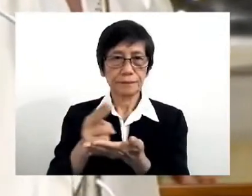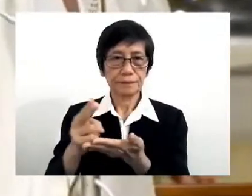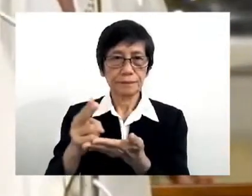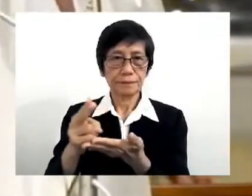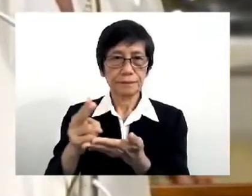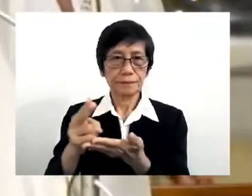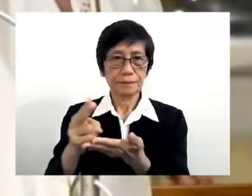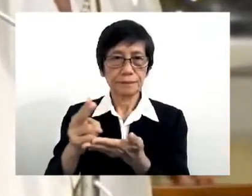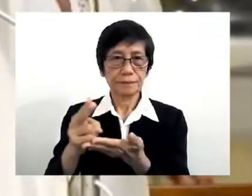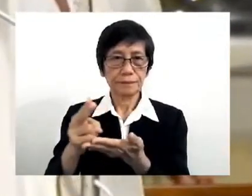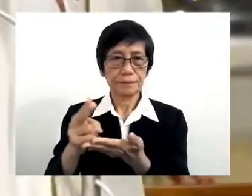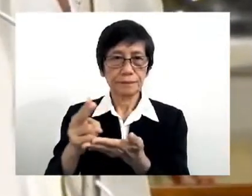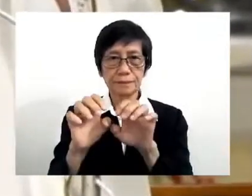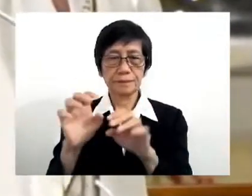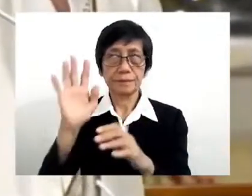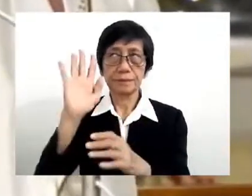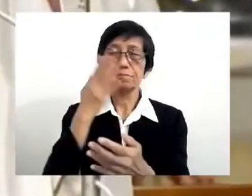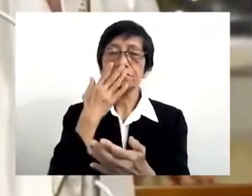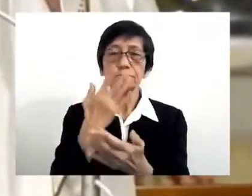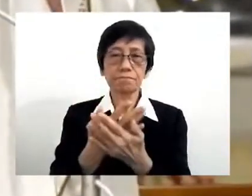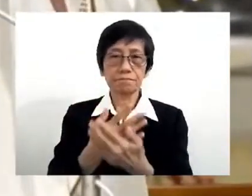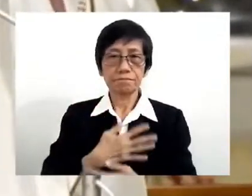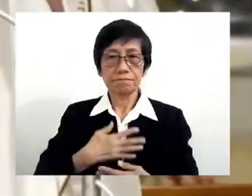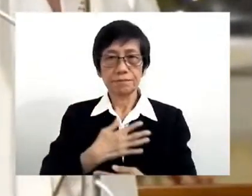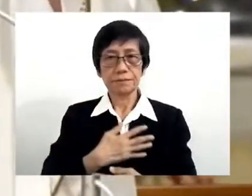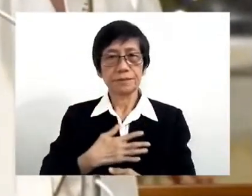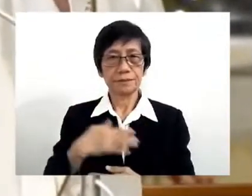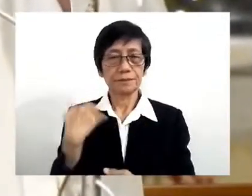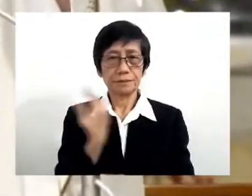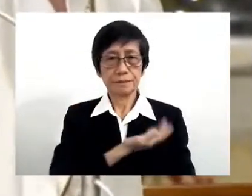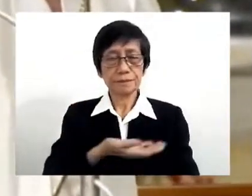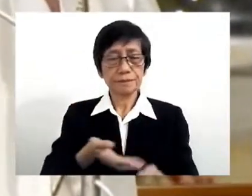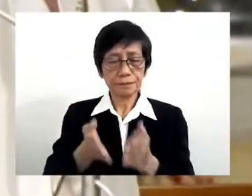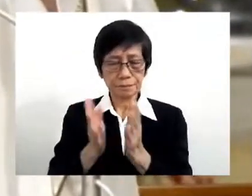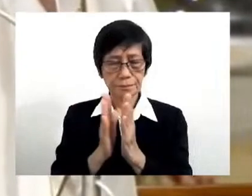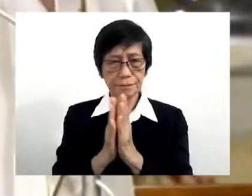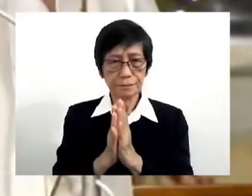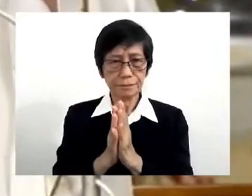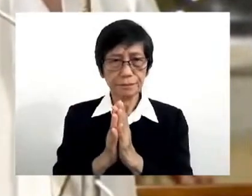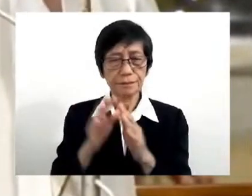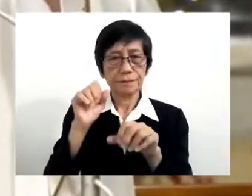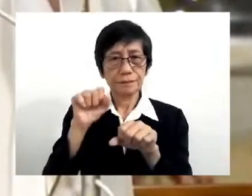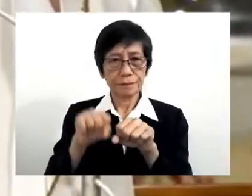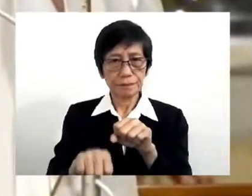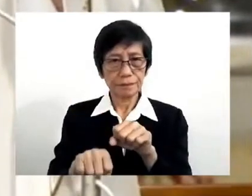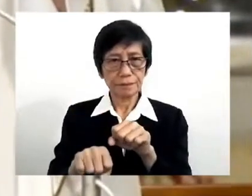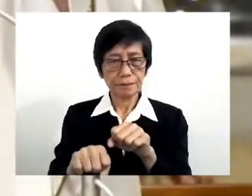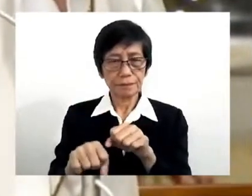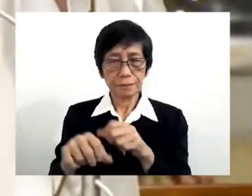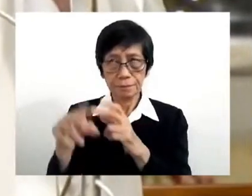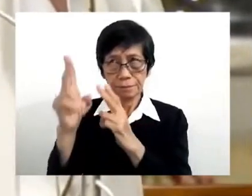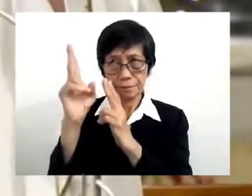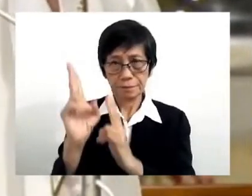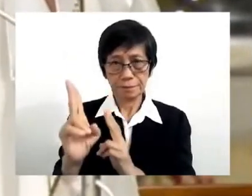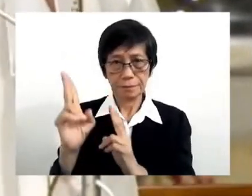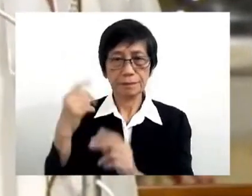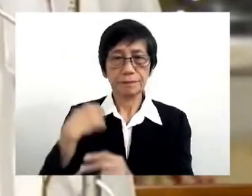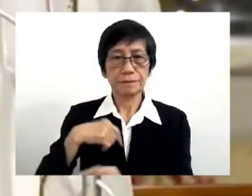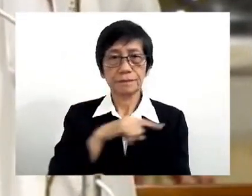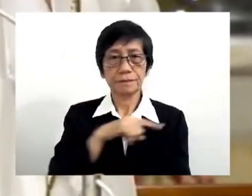iyong kagandahang loob ay aming hinihiling upang ang pagpaparangal namin sa mahal na